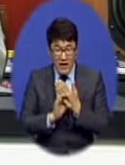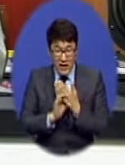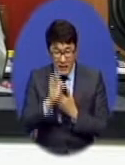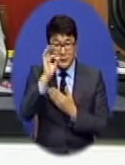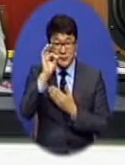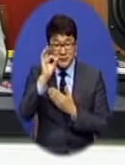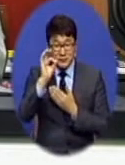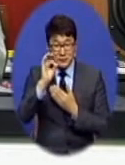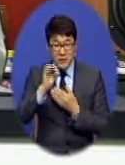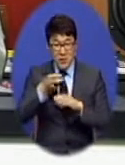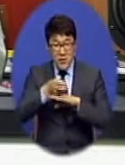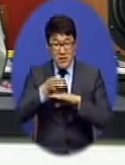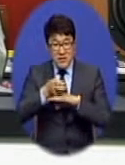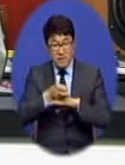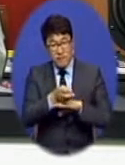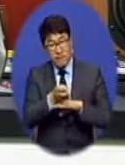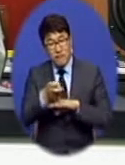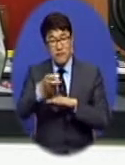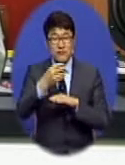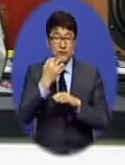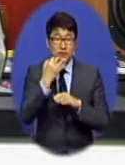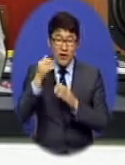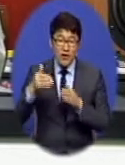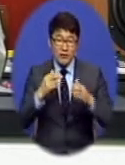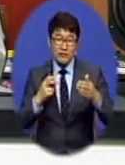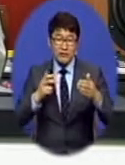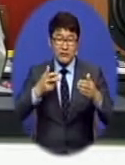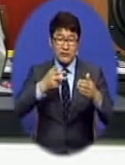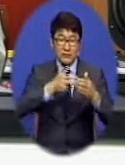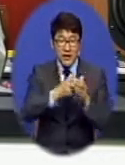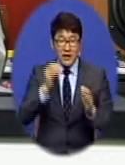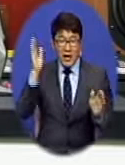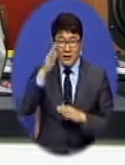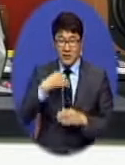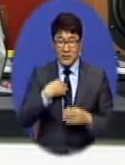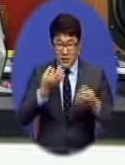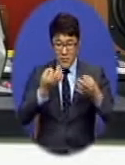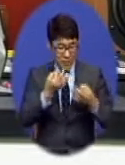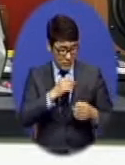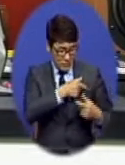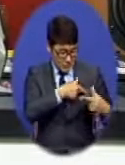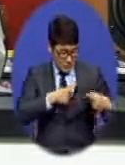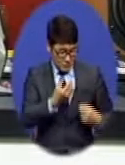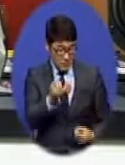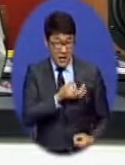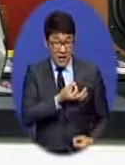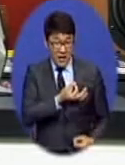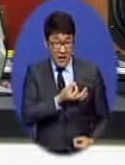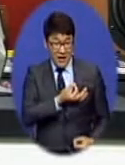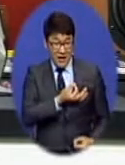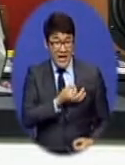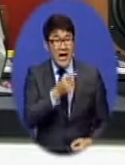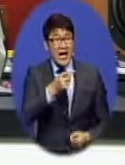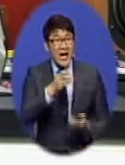아침으로 이제 그 이제 버스 타고선 이제 경기도로 예. 나갈 적에 네. 학생들이 보고선 이제 네. 명찰을 네. 보고